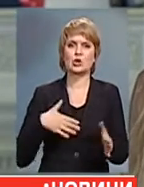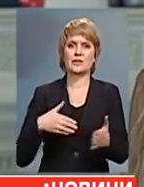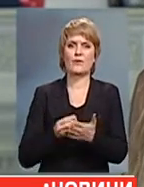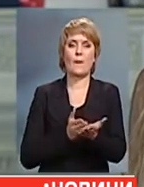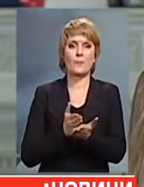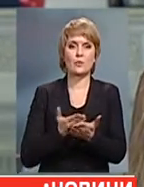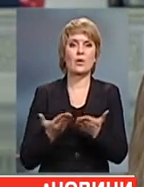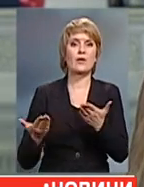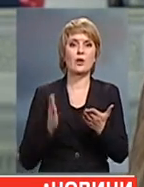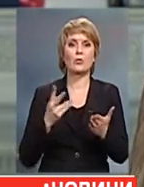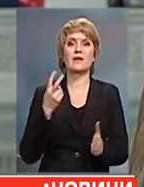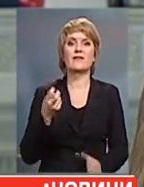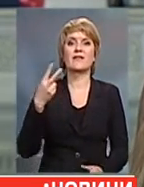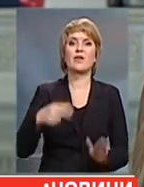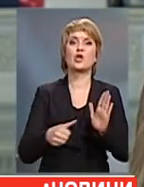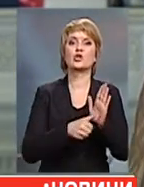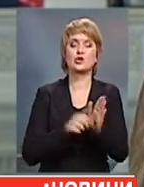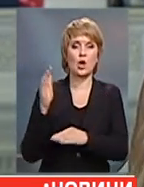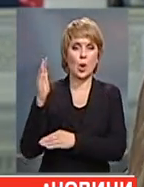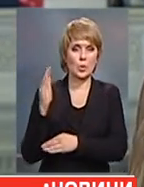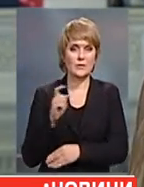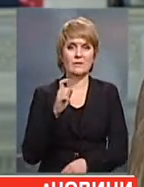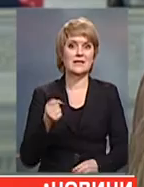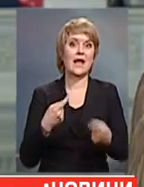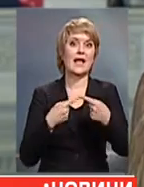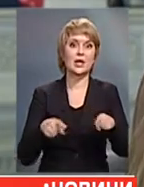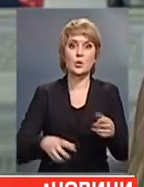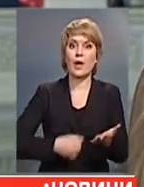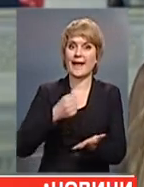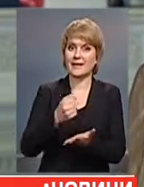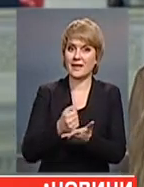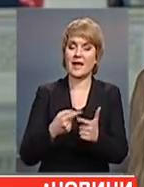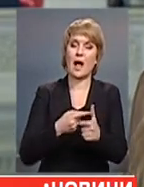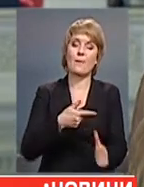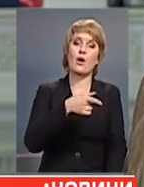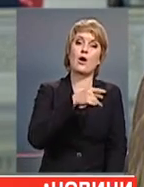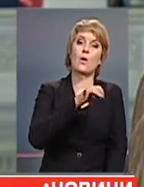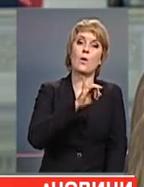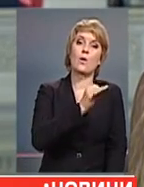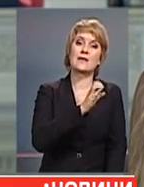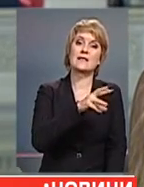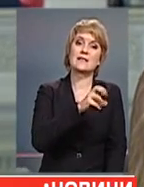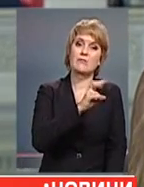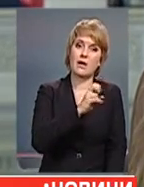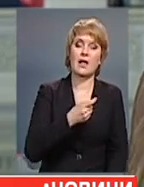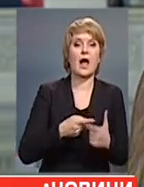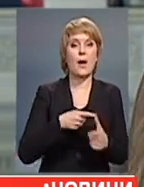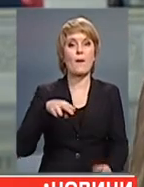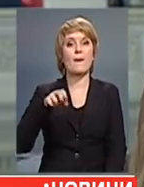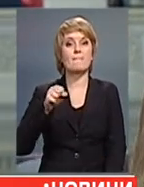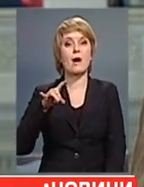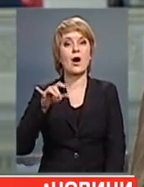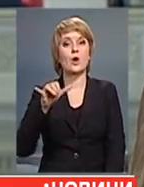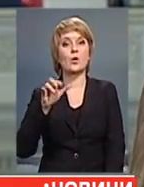посаду, якщо буде 226 голосів за іншого кандидата, або за Володимира Гройсмана, або за Андрія Парубія, якого